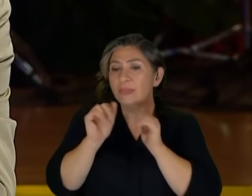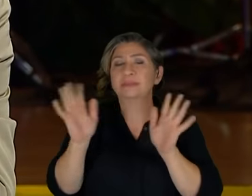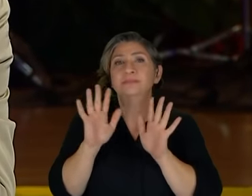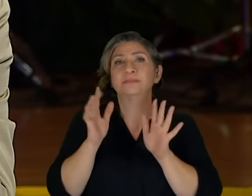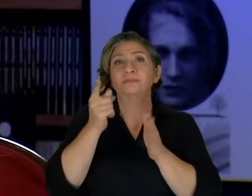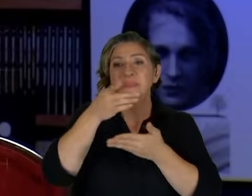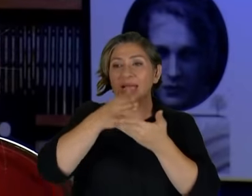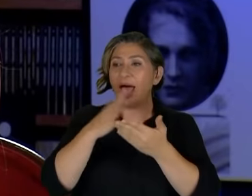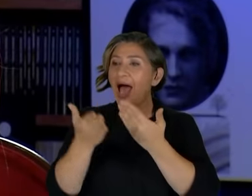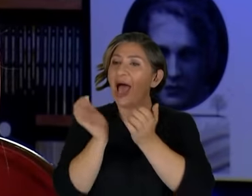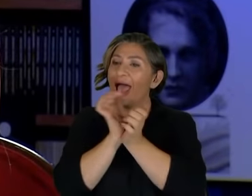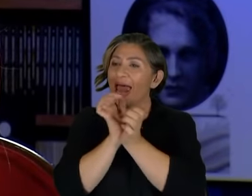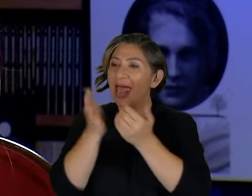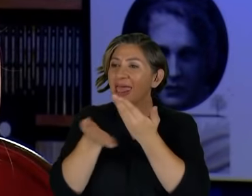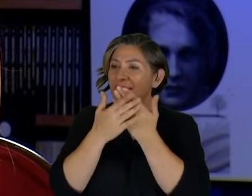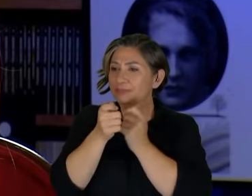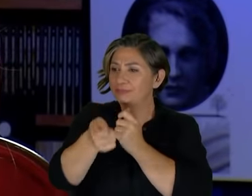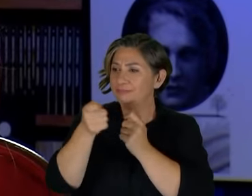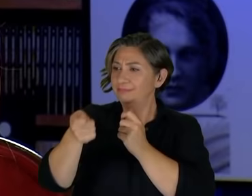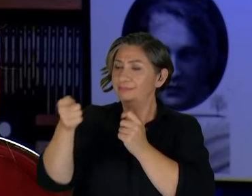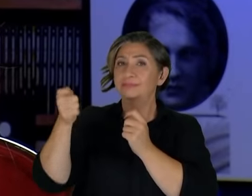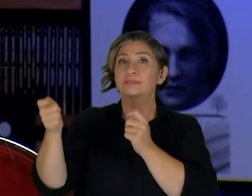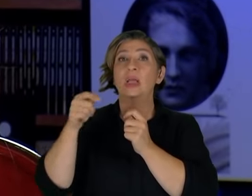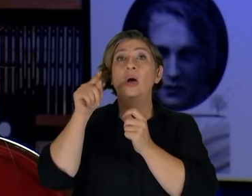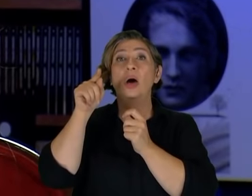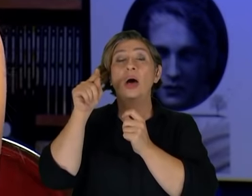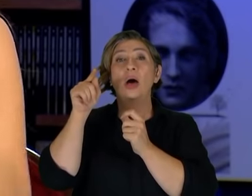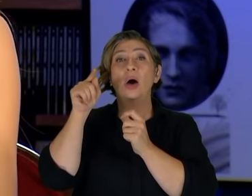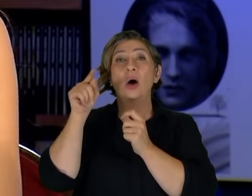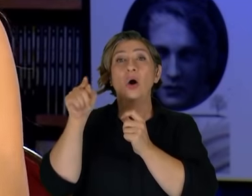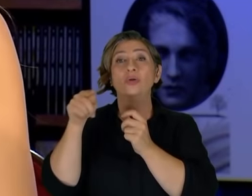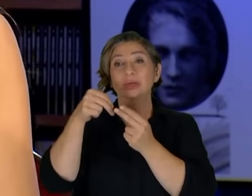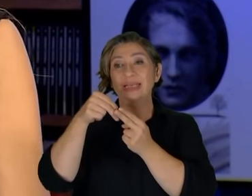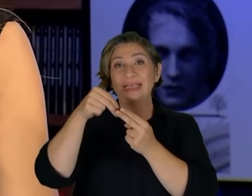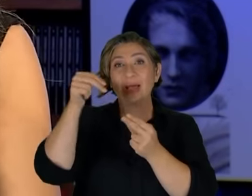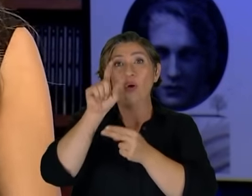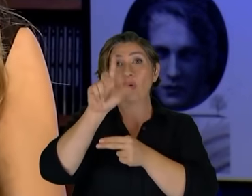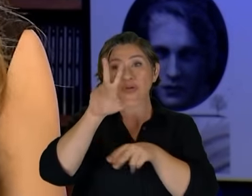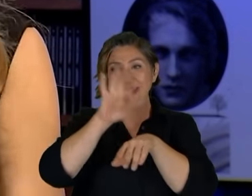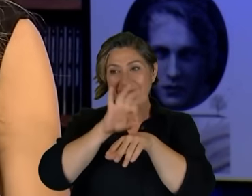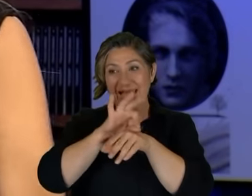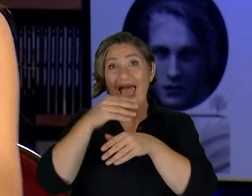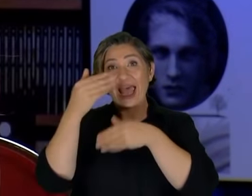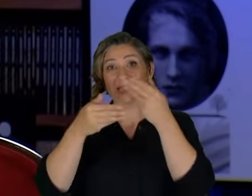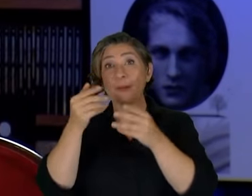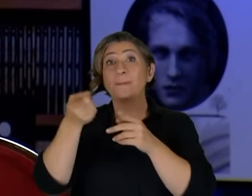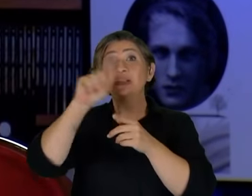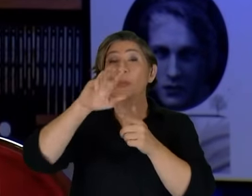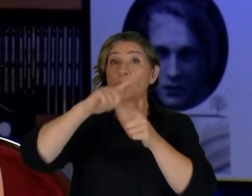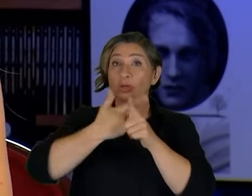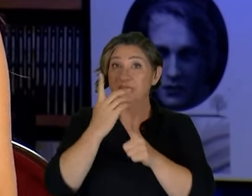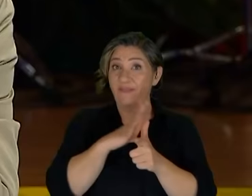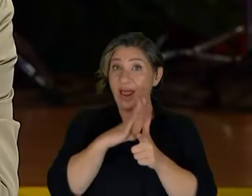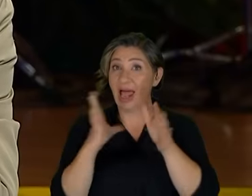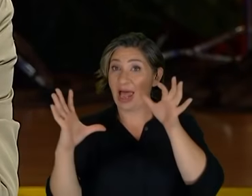bir kısmını da ailelere yardım olarak verdim. Ve orada da şimdi bunun hikayesi, 13 dakika bunu anlatayım. Başka bir projem de var